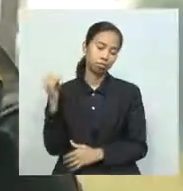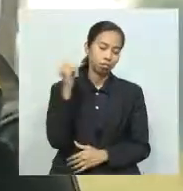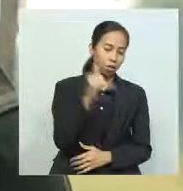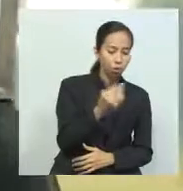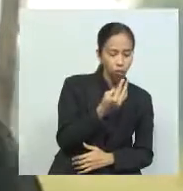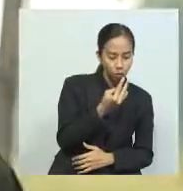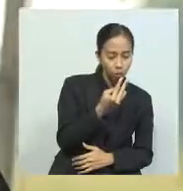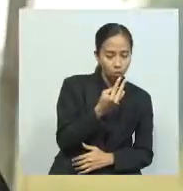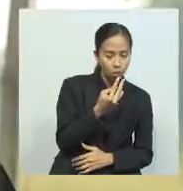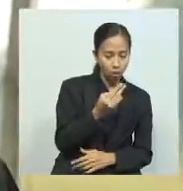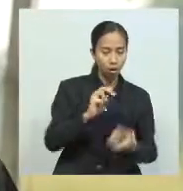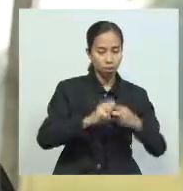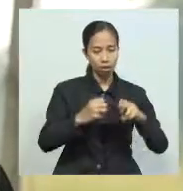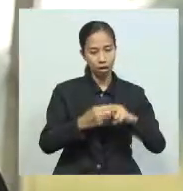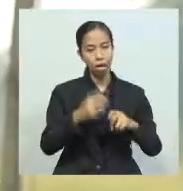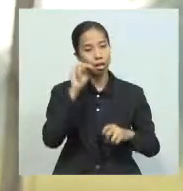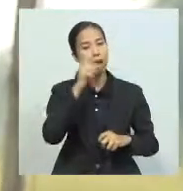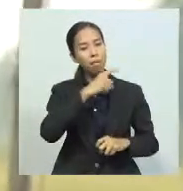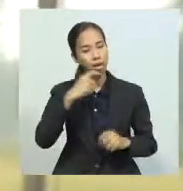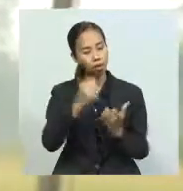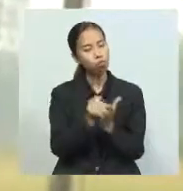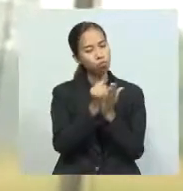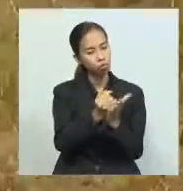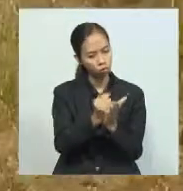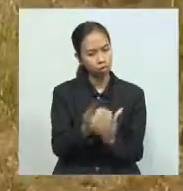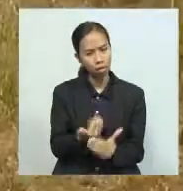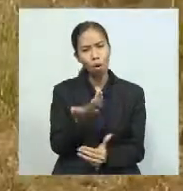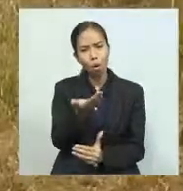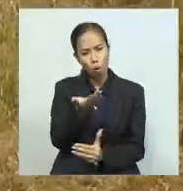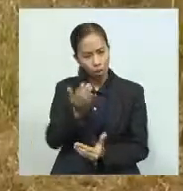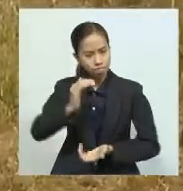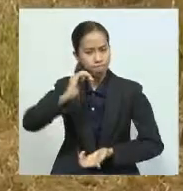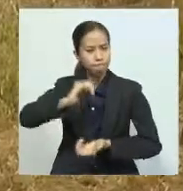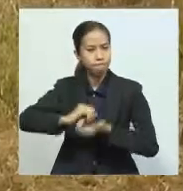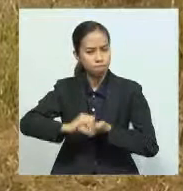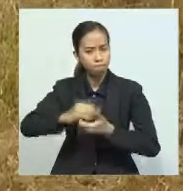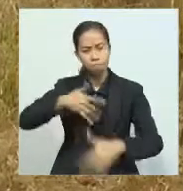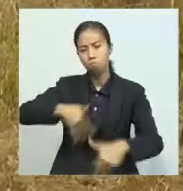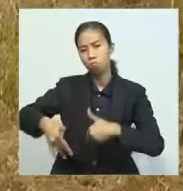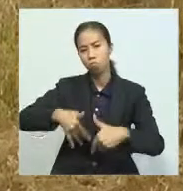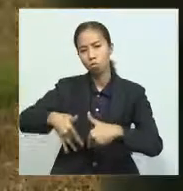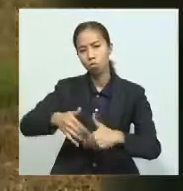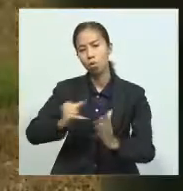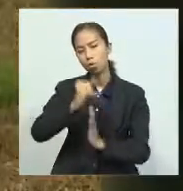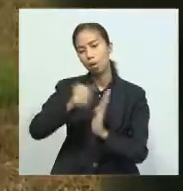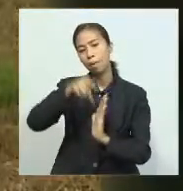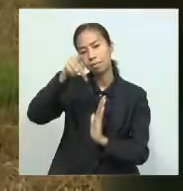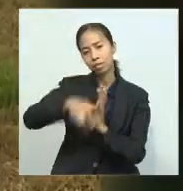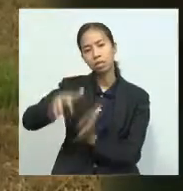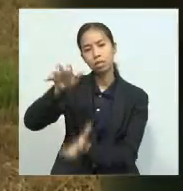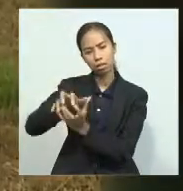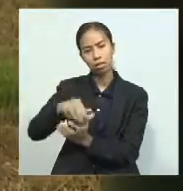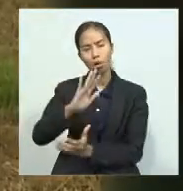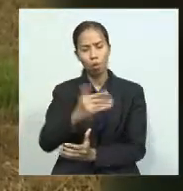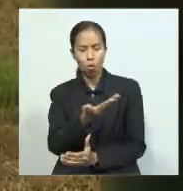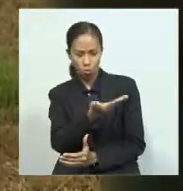แก้ปัญหาภัยแล้งในเบื้องต้นแล้วก็มีการขอความร่วมมือชาวพิจิตรทั้งจังหวัดนะครับ ให้งดใช้น้ำตามที่ชลประทานและก็เก